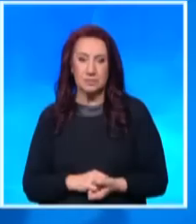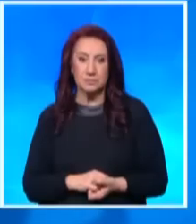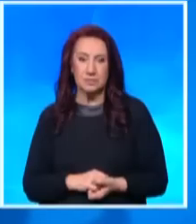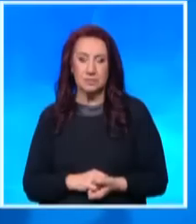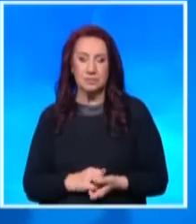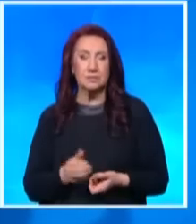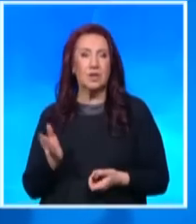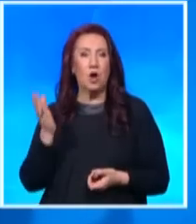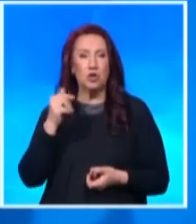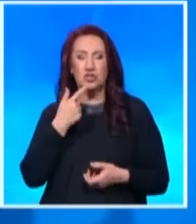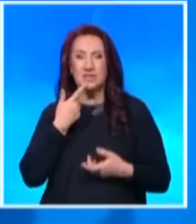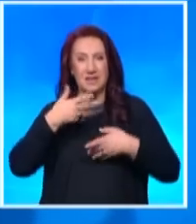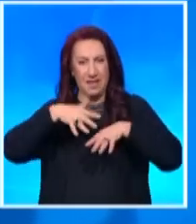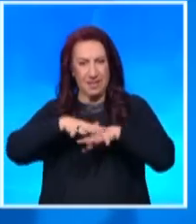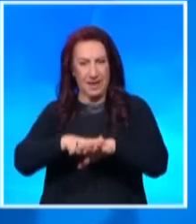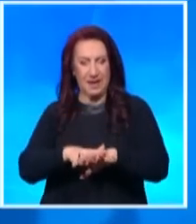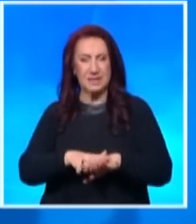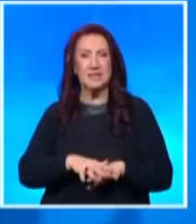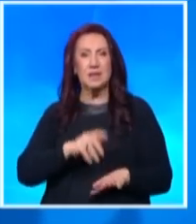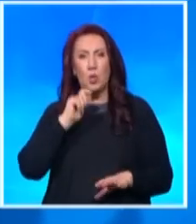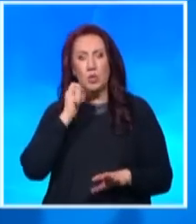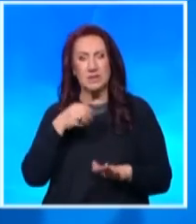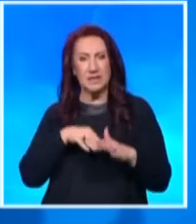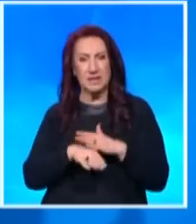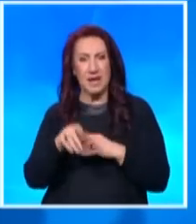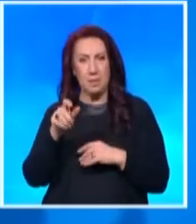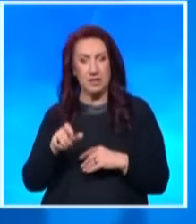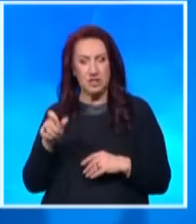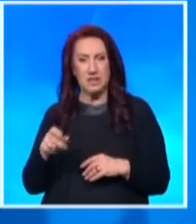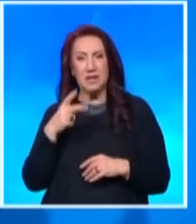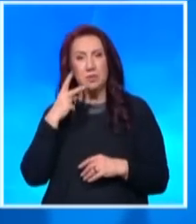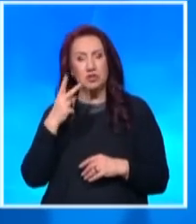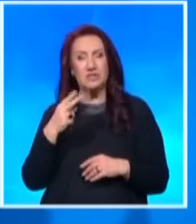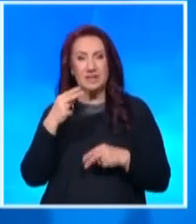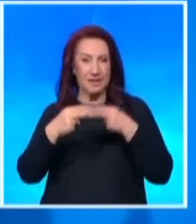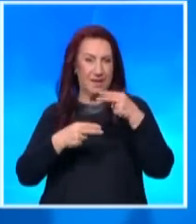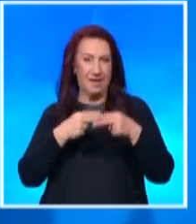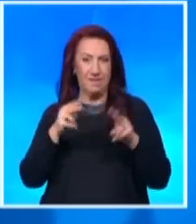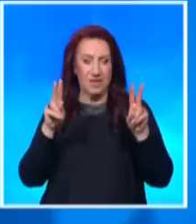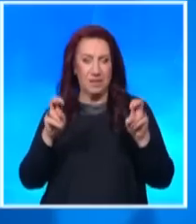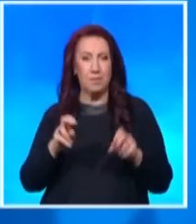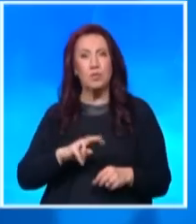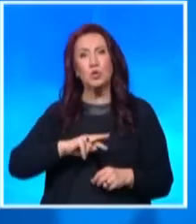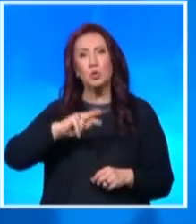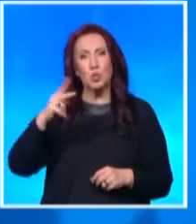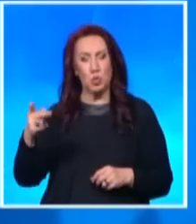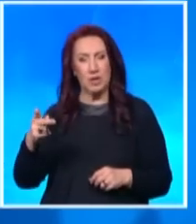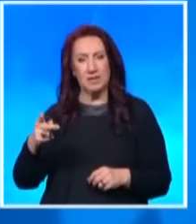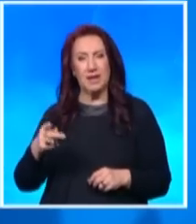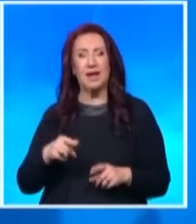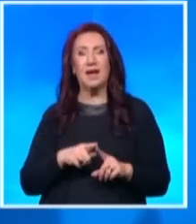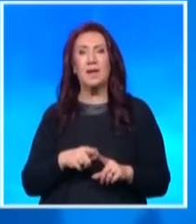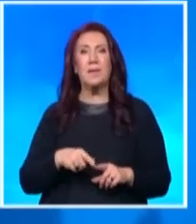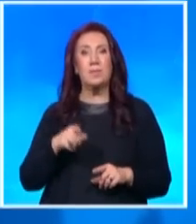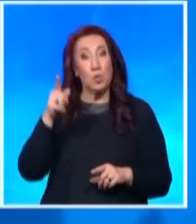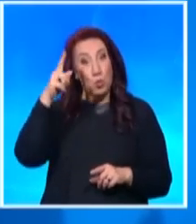Още за интеграцията на украинските бежанци у нас може да гледате във филма Другаде, Аз и войната на Бесте Сабри и оператор Борис